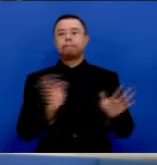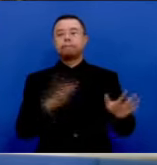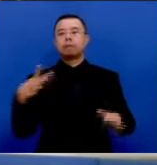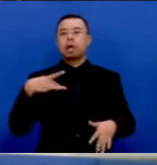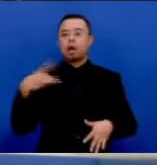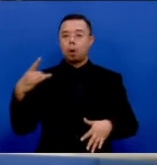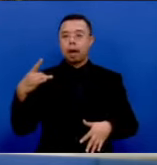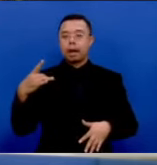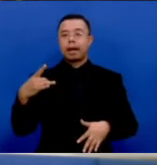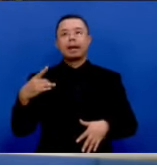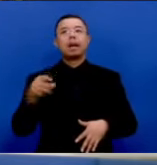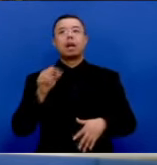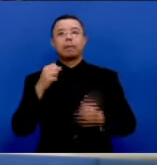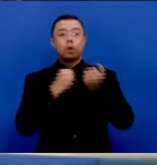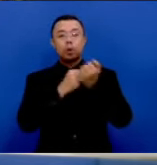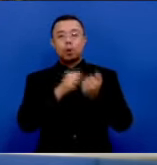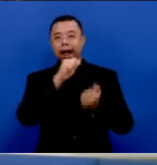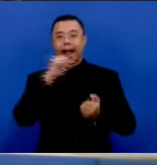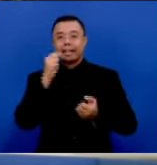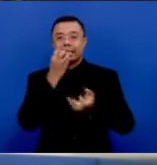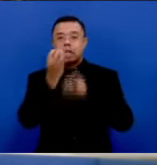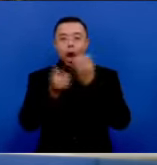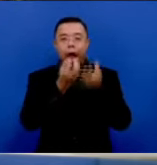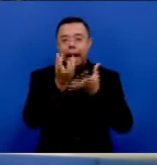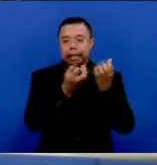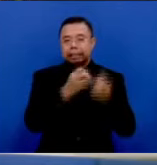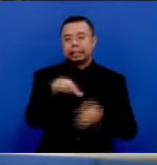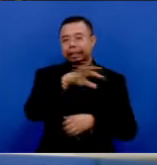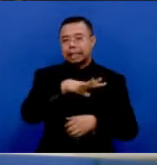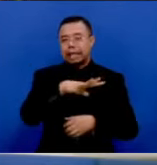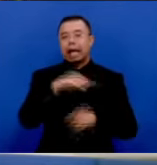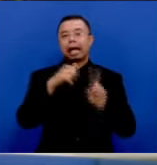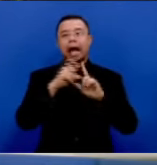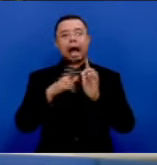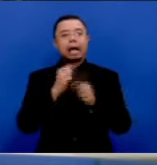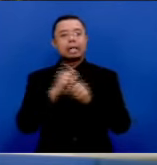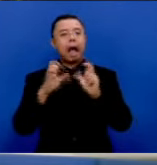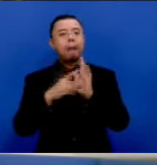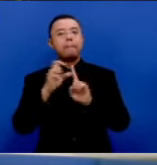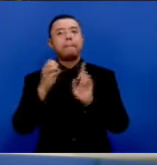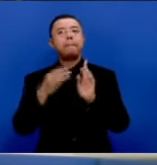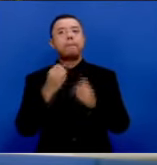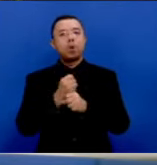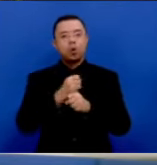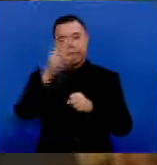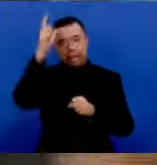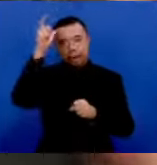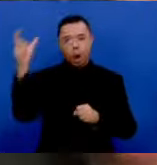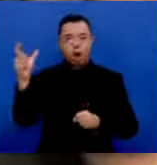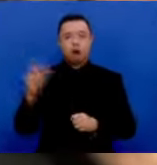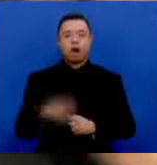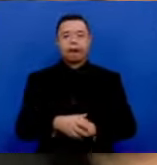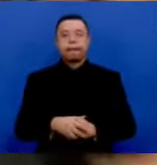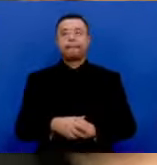Relawan Bismillah Bang Anies melakukan sosialisasi di Desa Karangsambung, Kecamatan Arjawinangun, Kabupaten Cirebon, Jawa Barat.